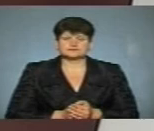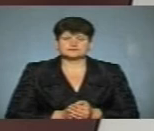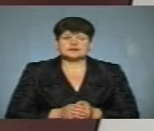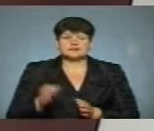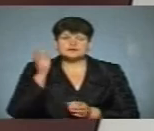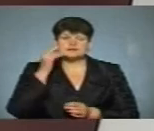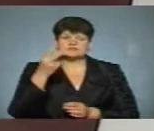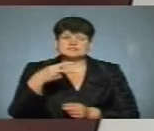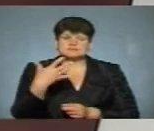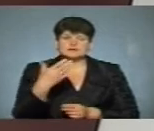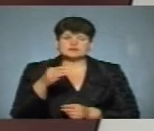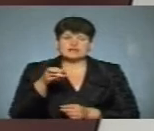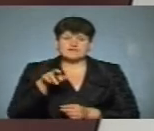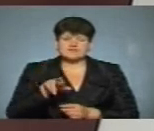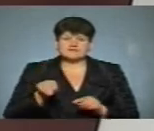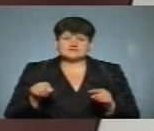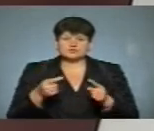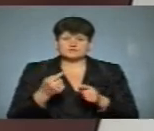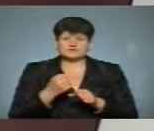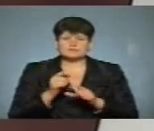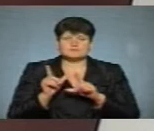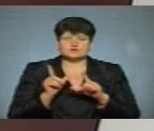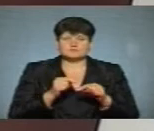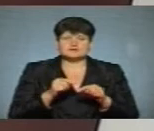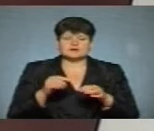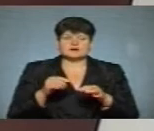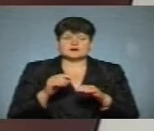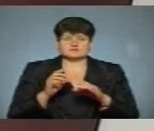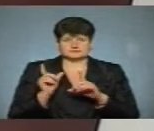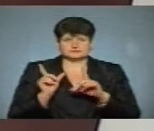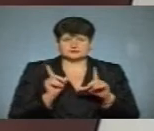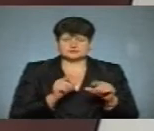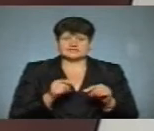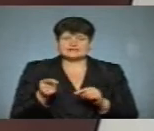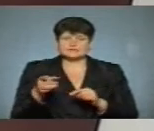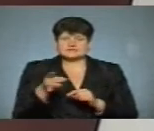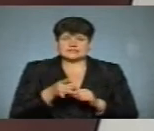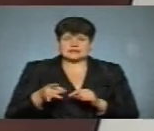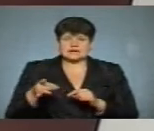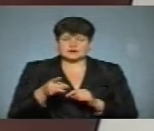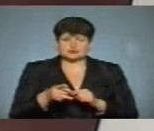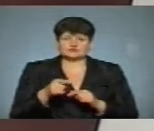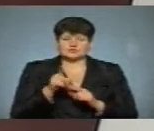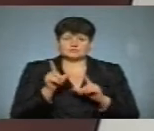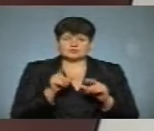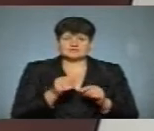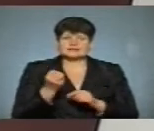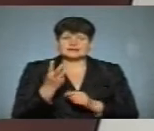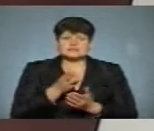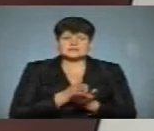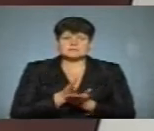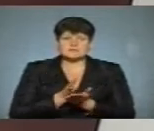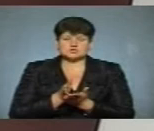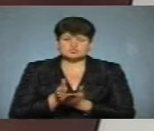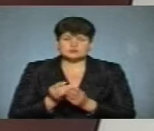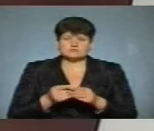Нагадаю, 25 травня відновили автобусні перевезення, що курсують Тернопільським районом. Тоді автобуси виїхали на 13 маршрутів. Про